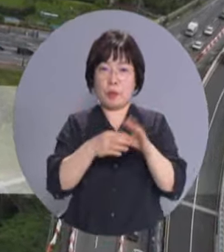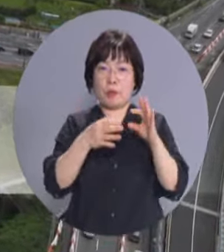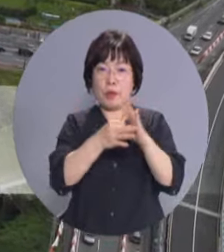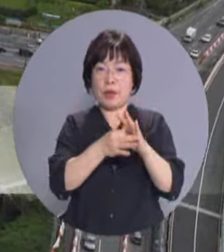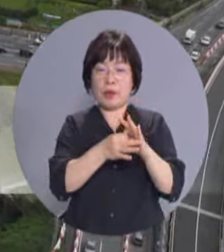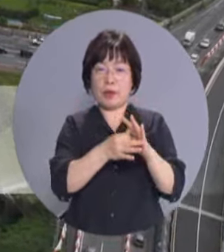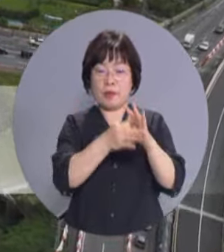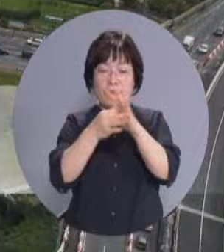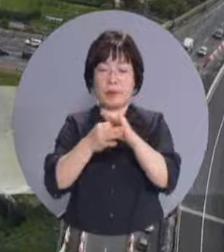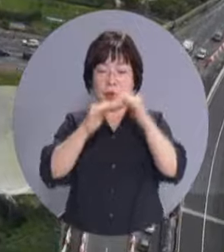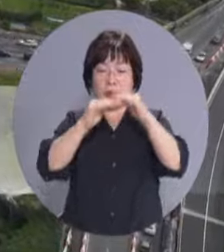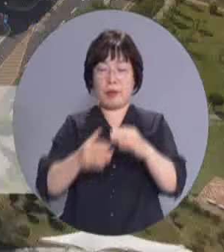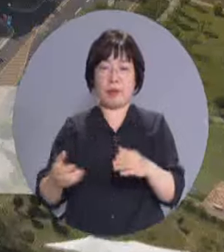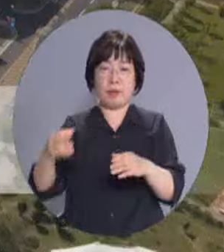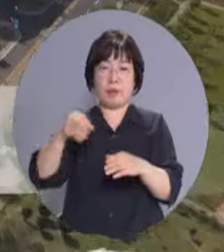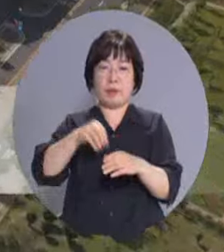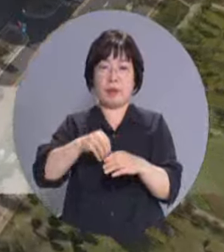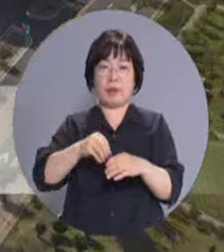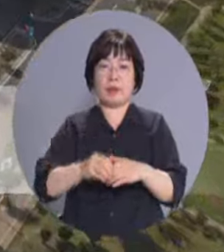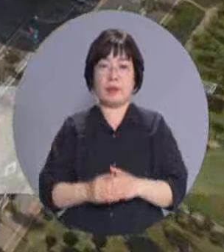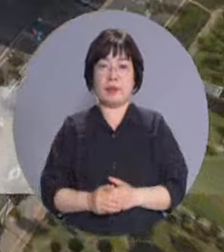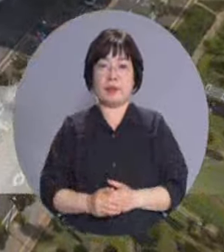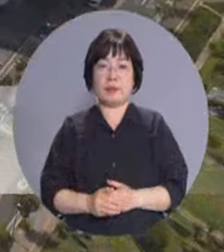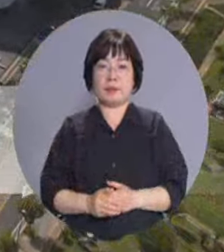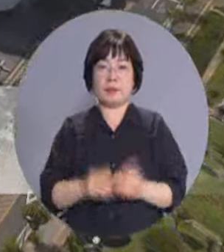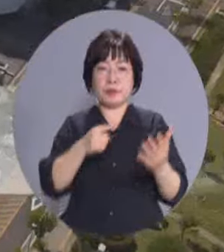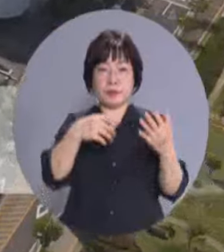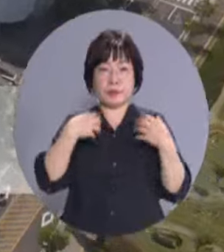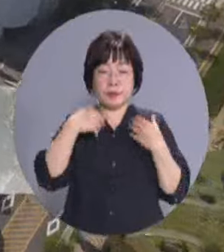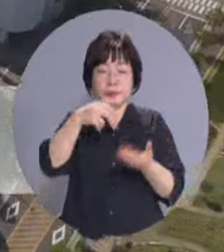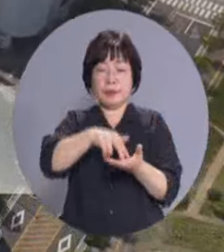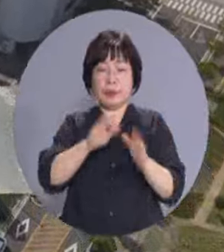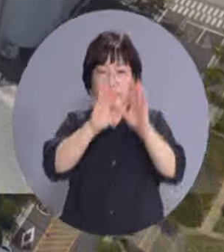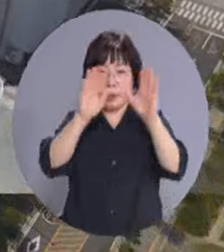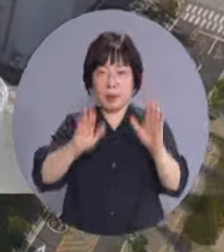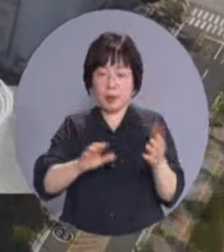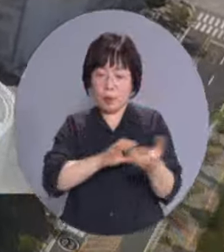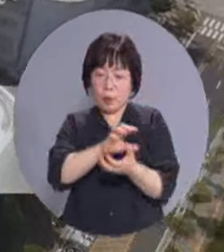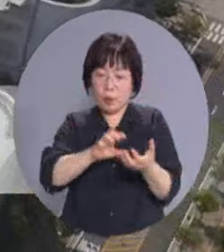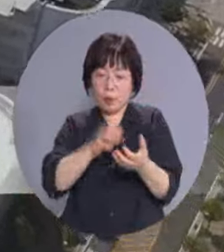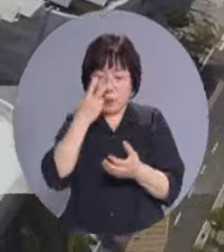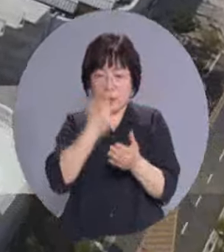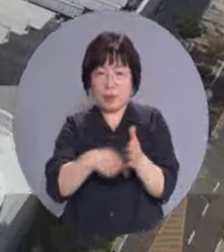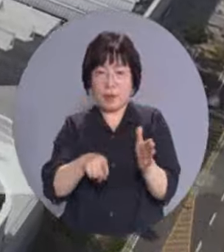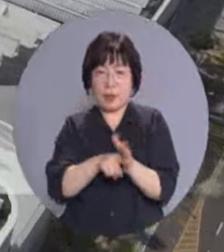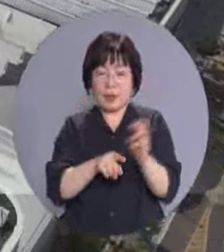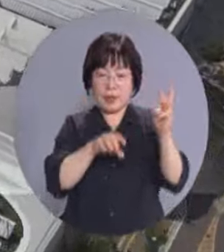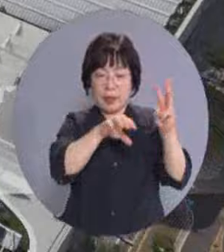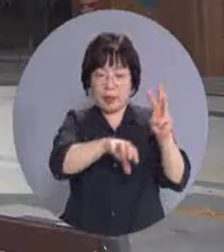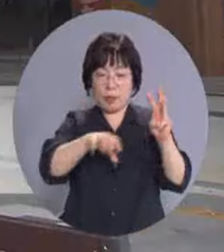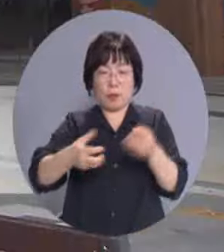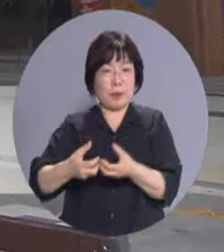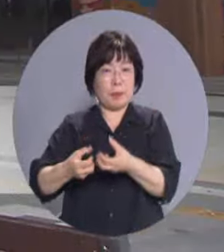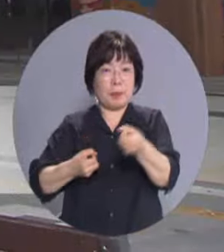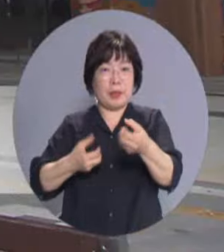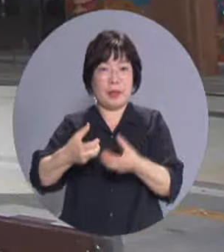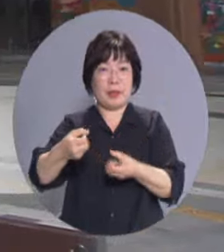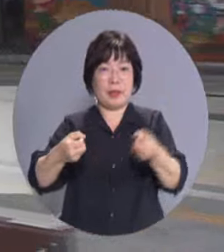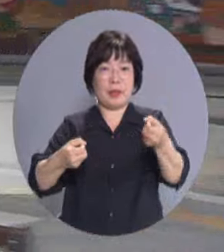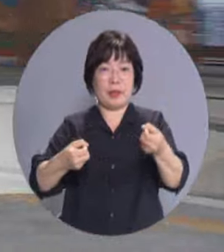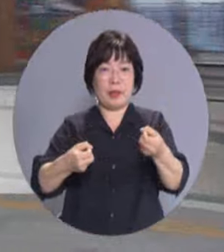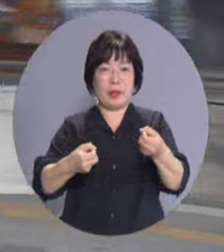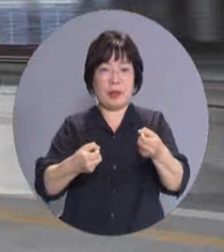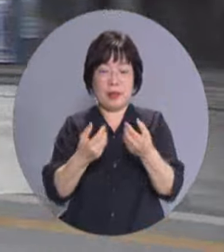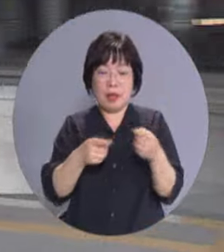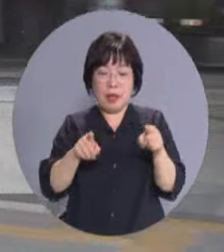협업하는 내용도 담았습니다 교육청은 박람회장 혼잡도 관리를 위해 세계 대구역을 설정했고